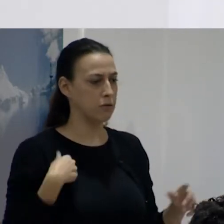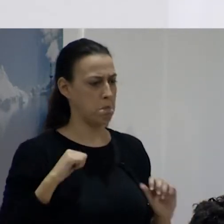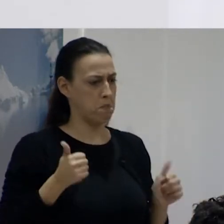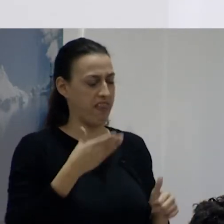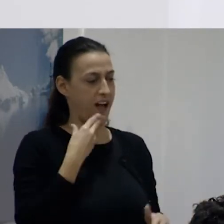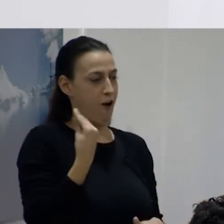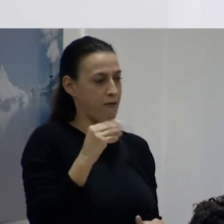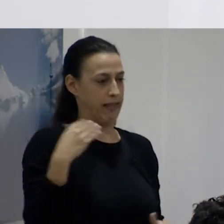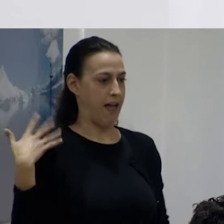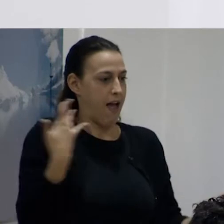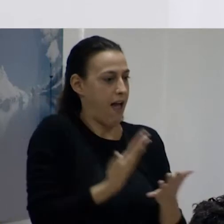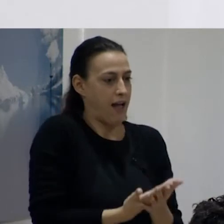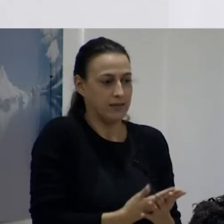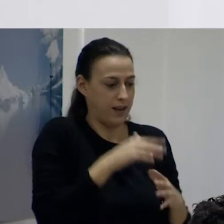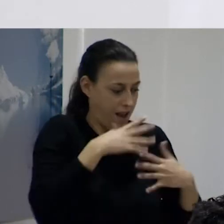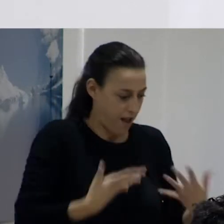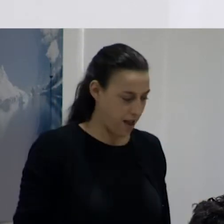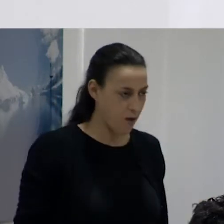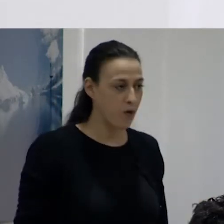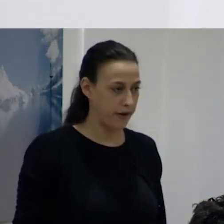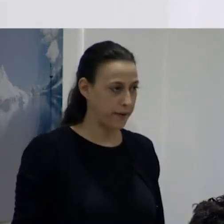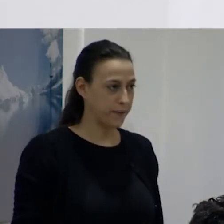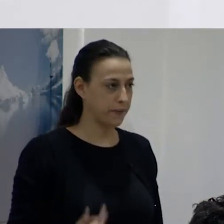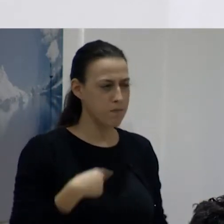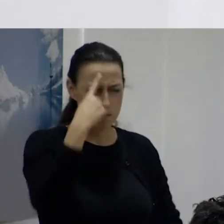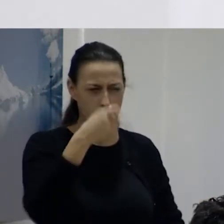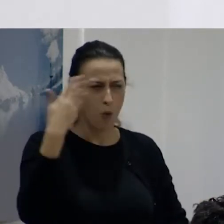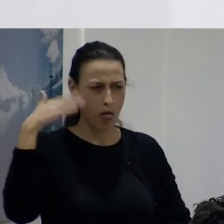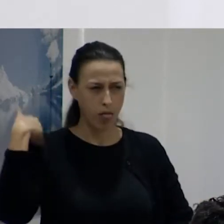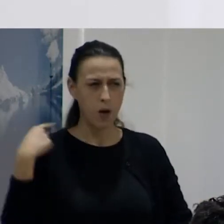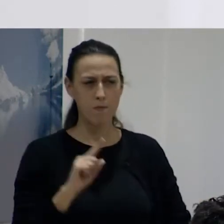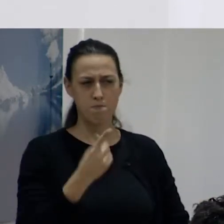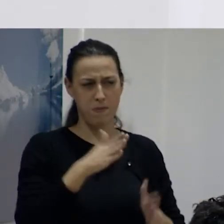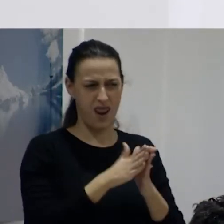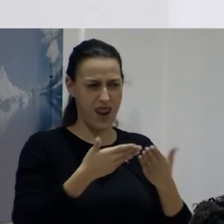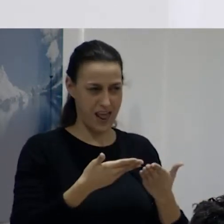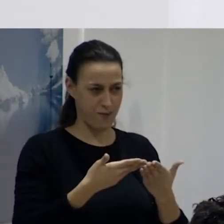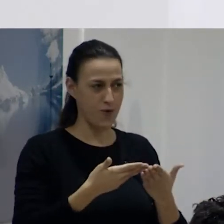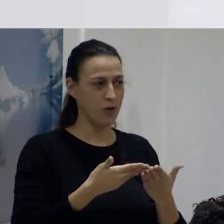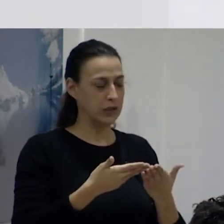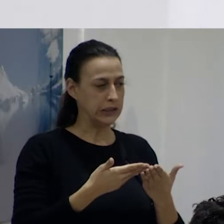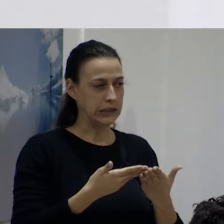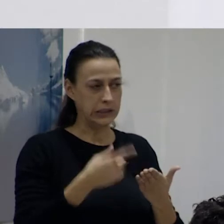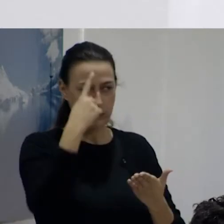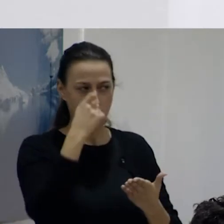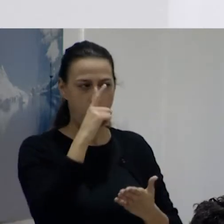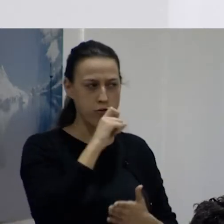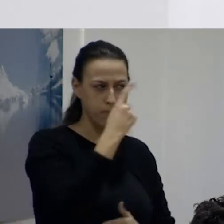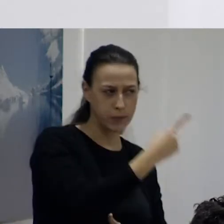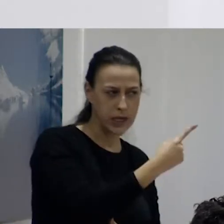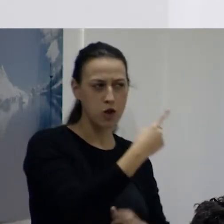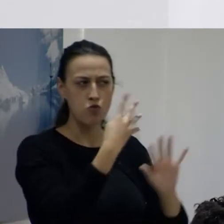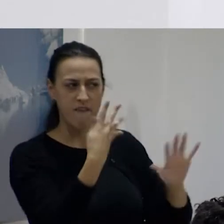avui. Des del meu primer llibre d'història de l'art, arran l'any